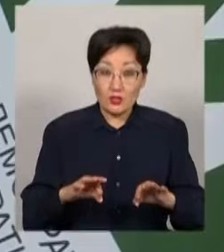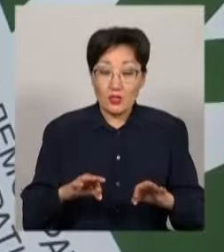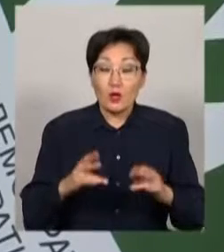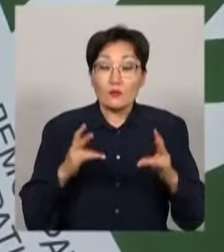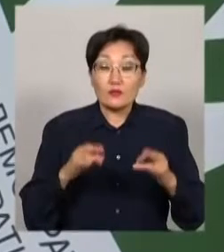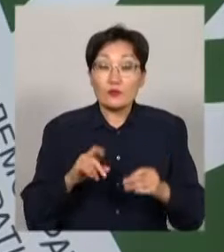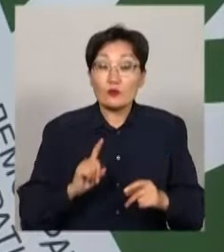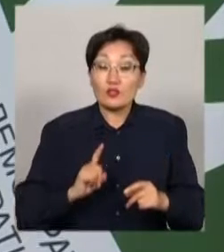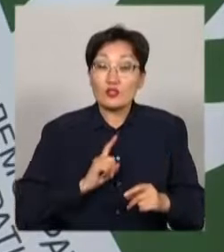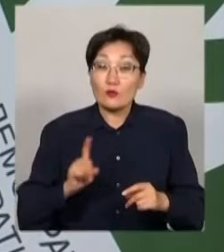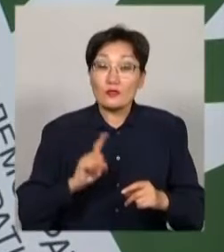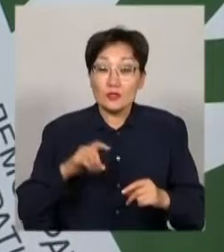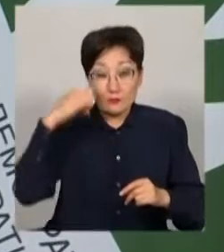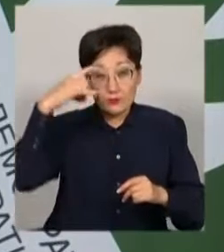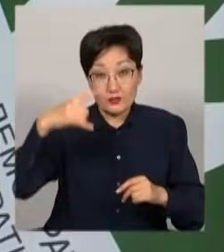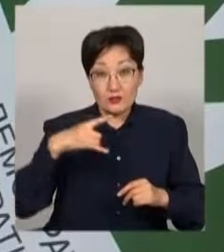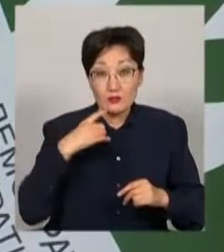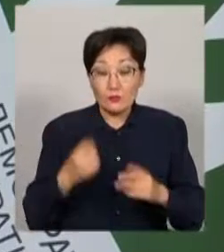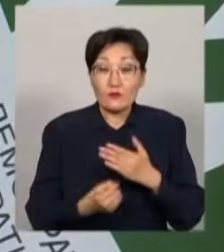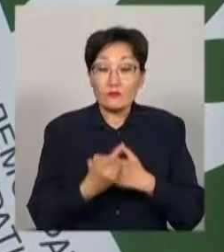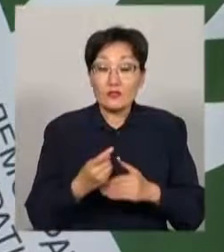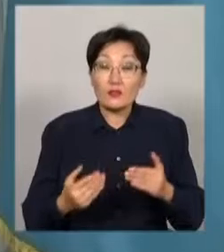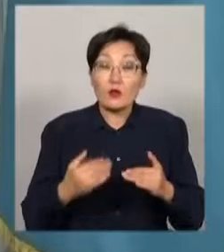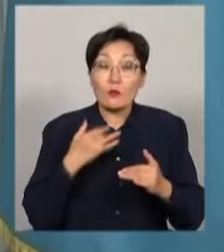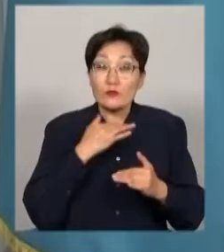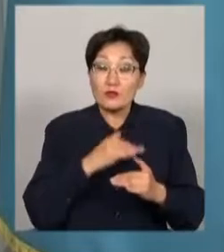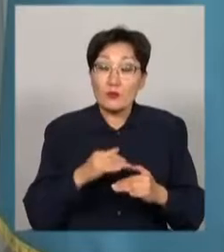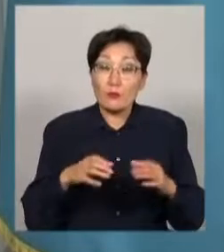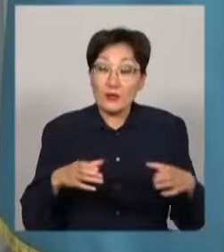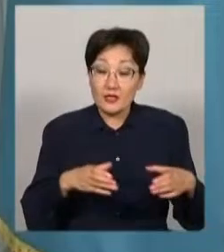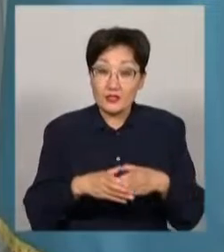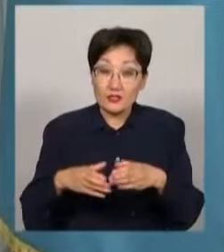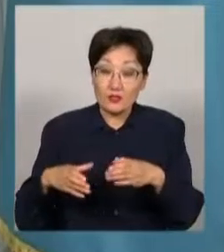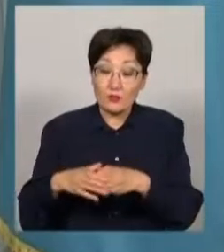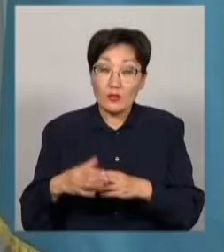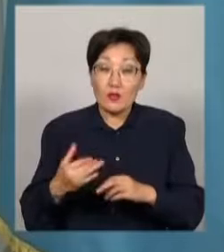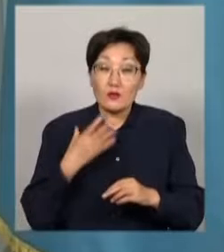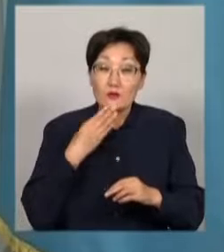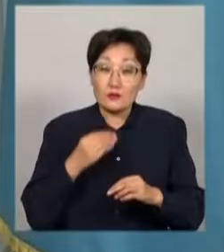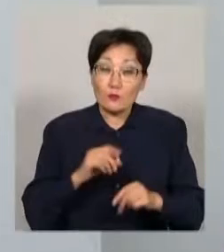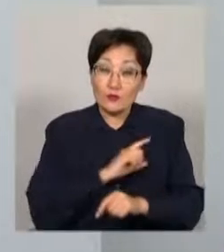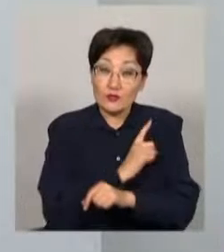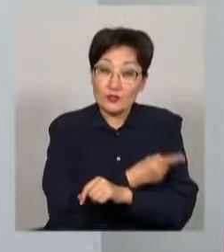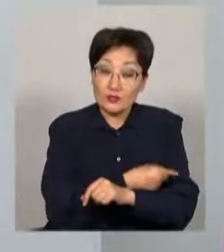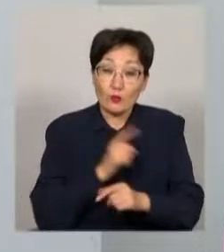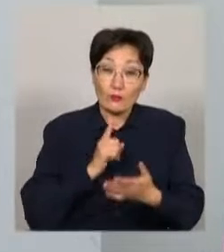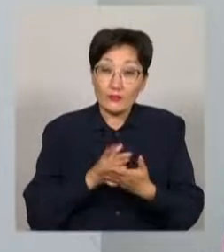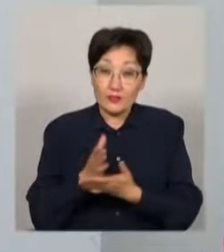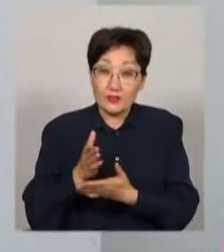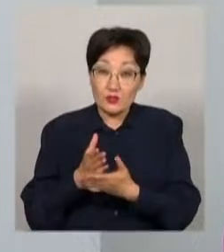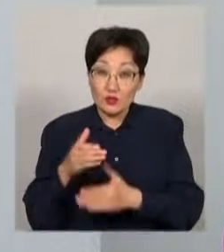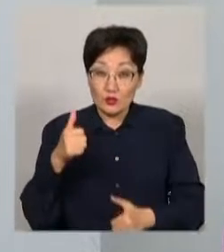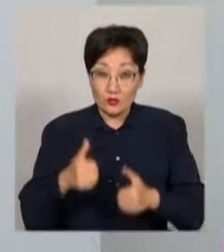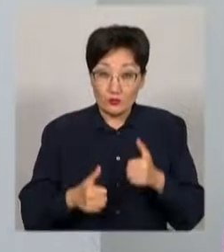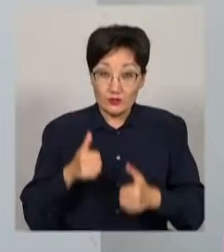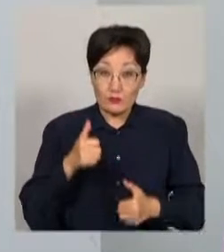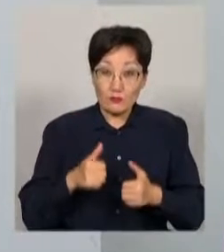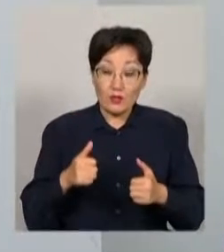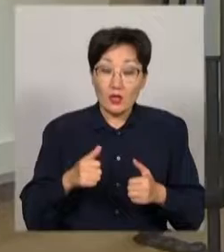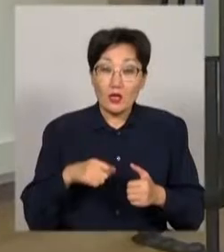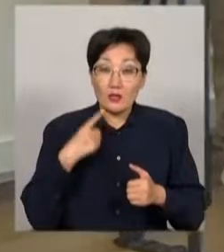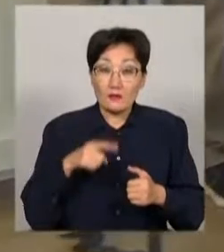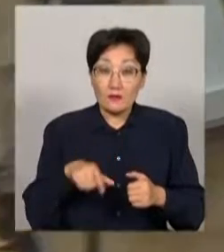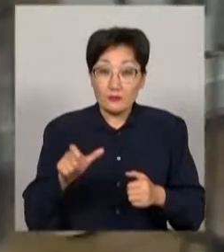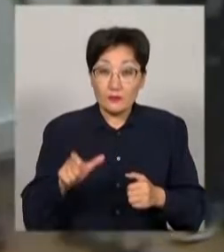Отныне ожидается, что в Казахстане появится множество партий. И это, в свою очередь, усилит политическую конкуренцию, заявил